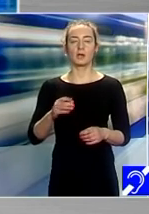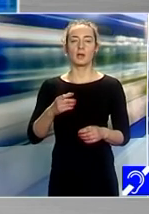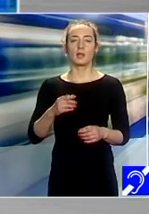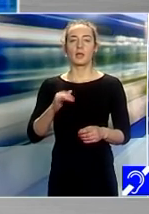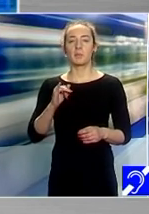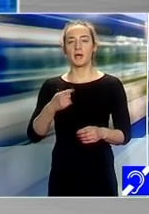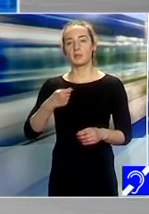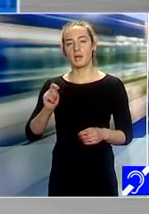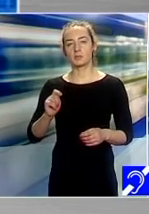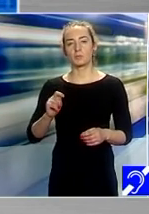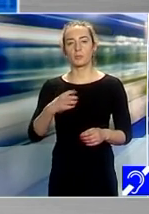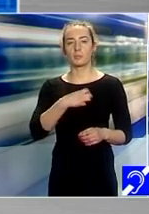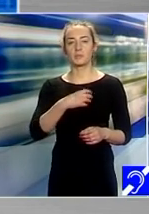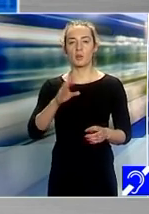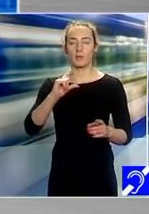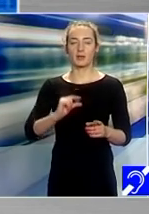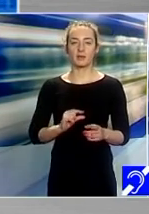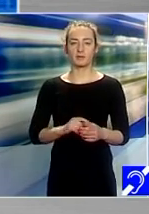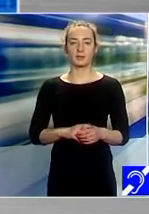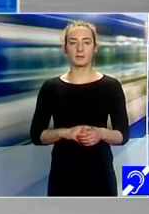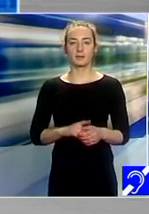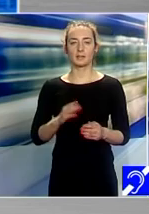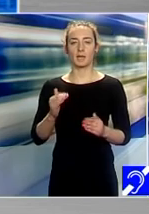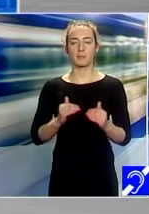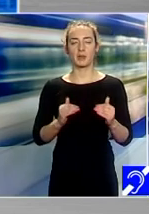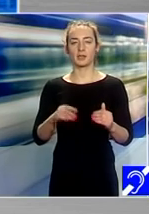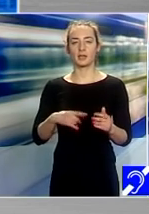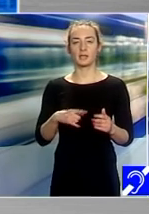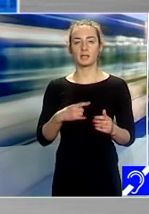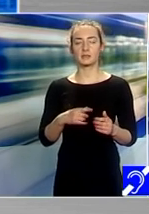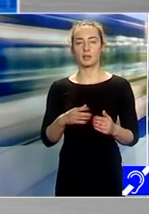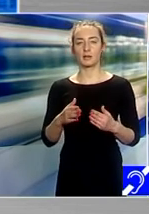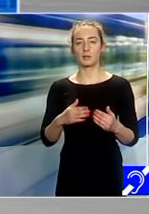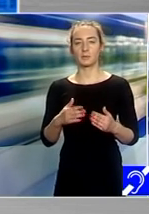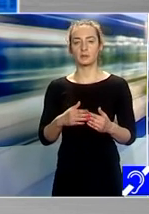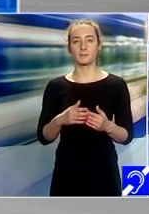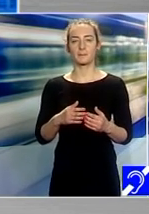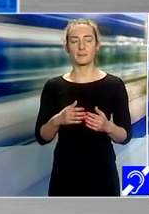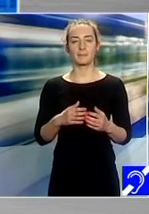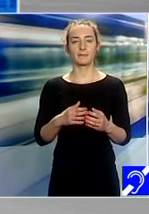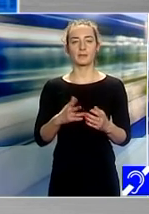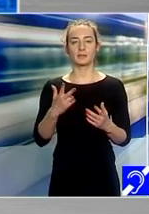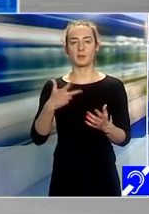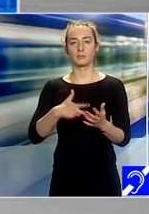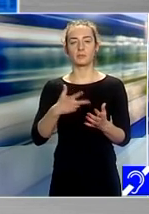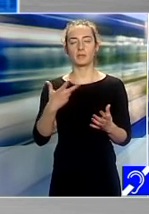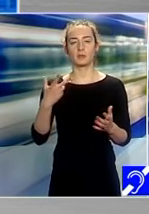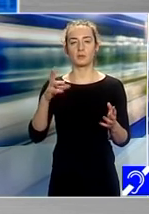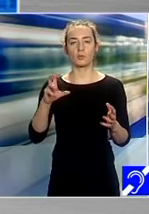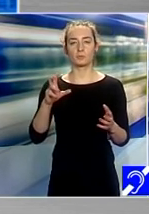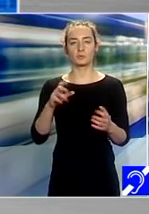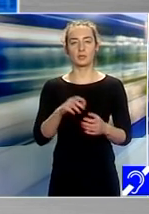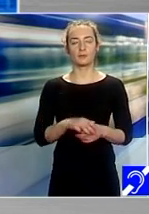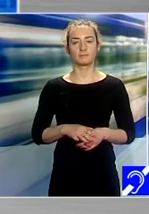scumpe sau mai ieftine și așa mai departe, da? Dar media per pacient trebuie să nu depășească această sumă. Deci cam asta